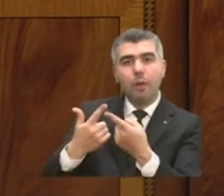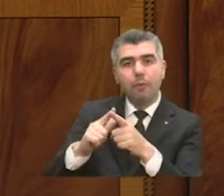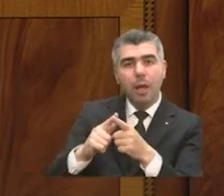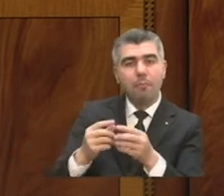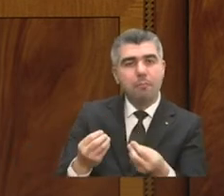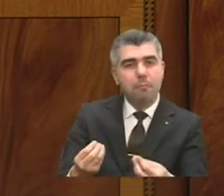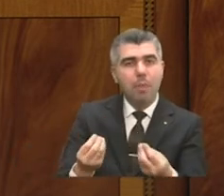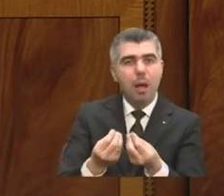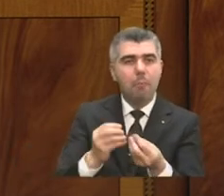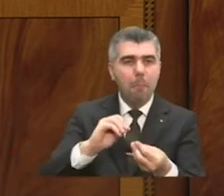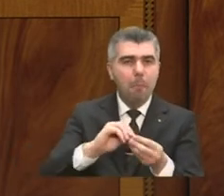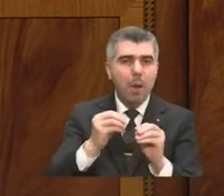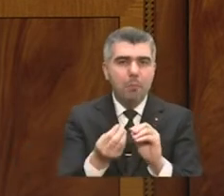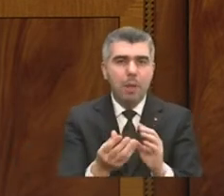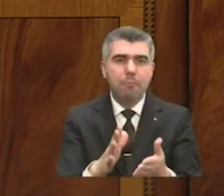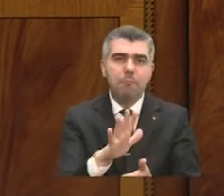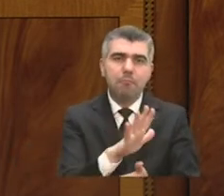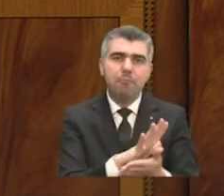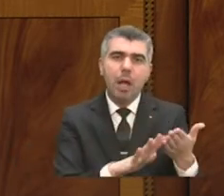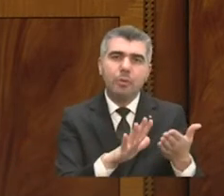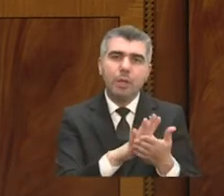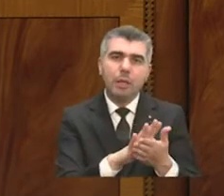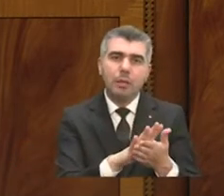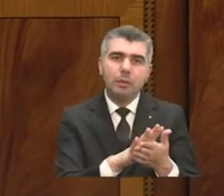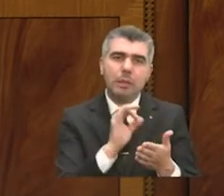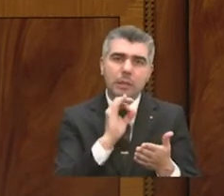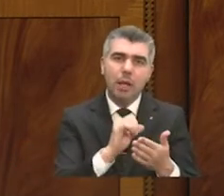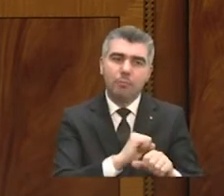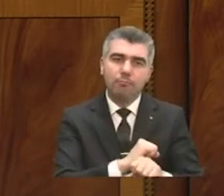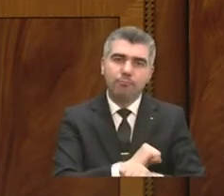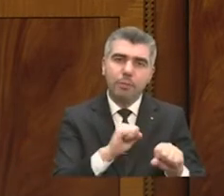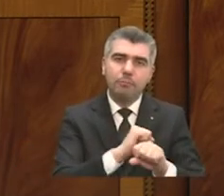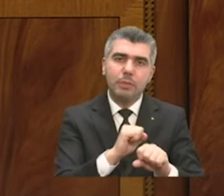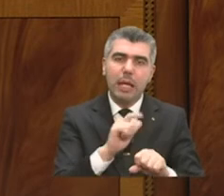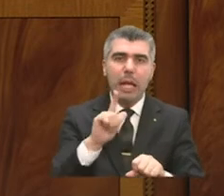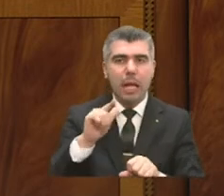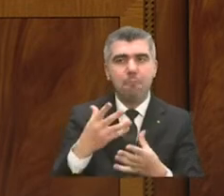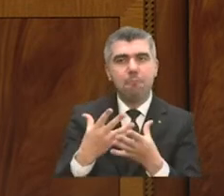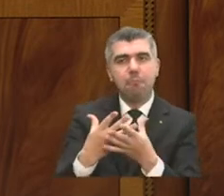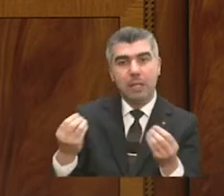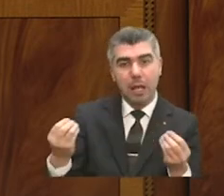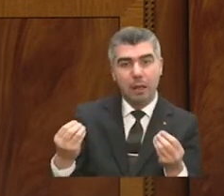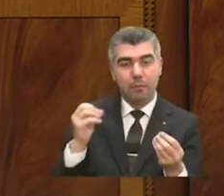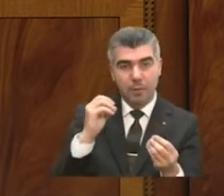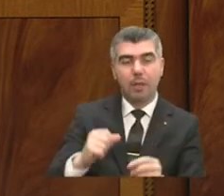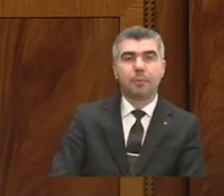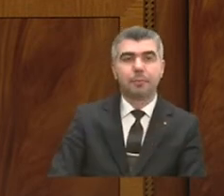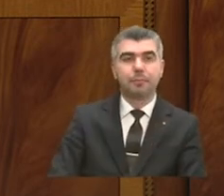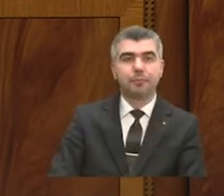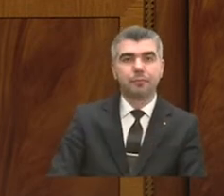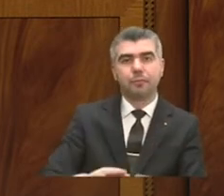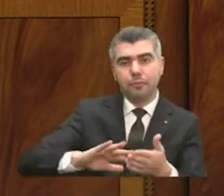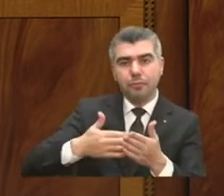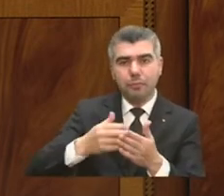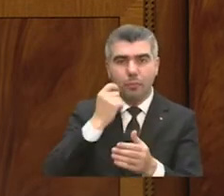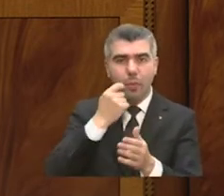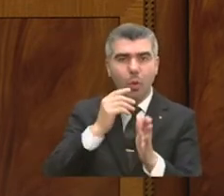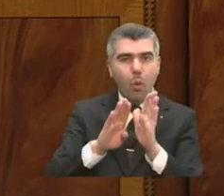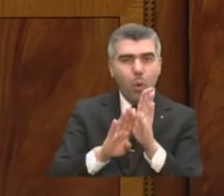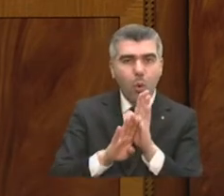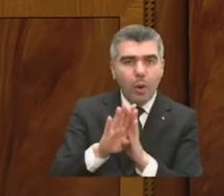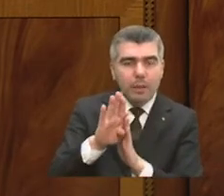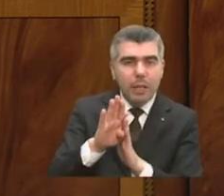Le Parlement européen, dans le cadre de cette décision,